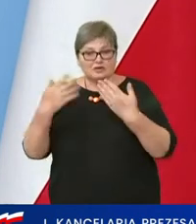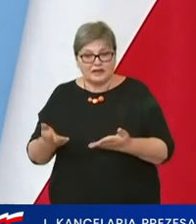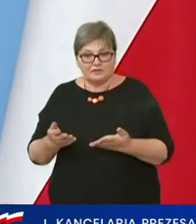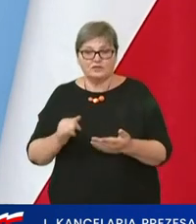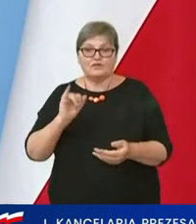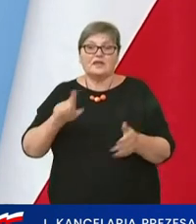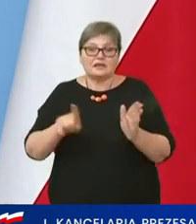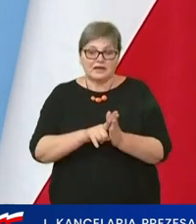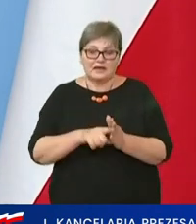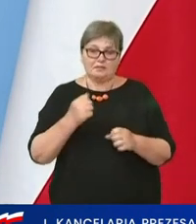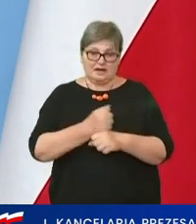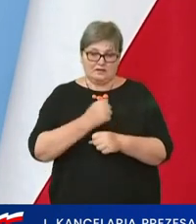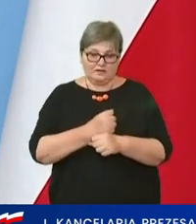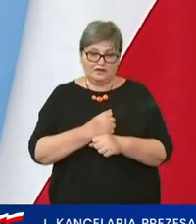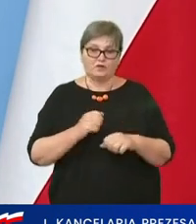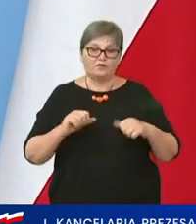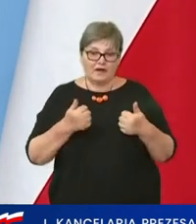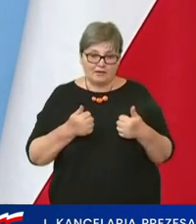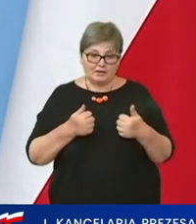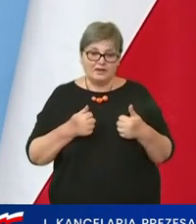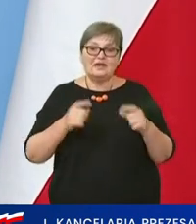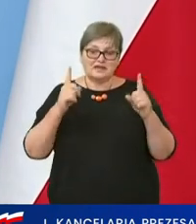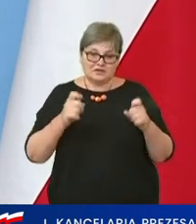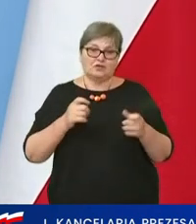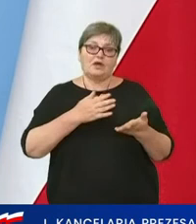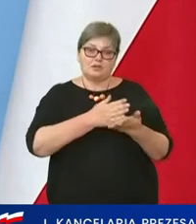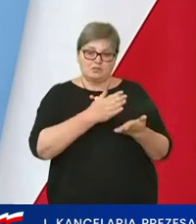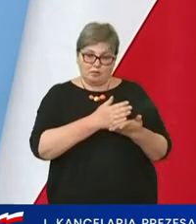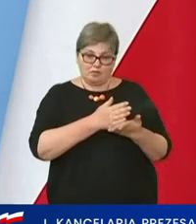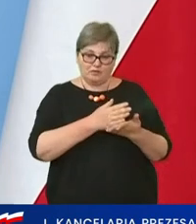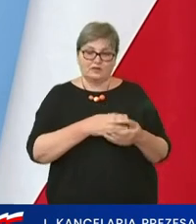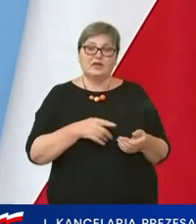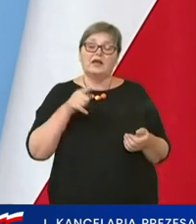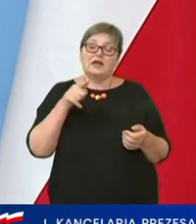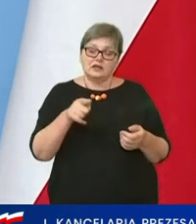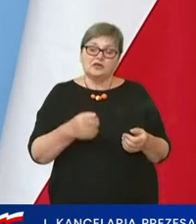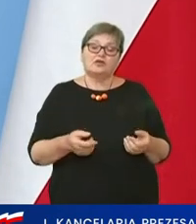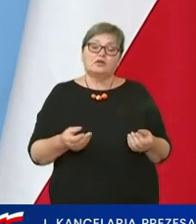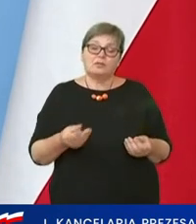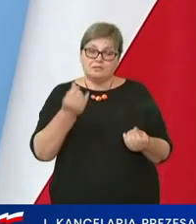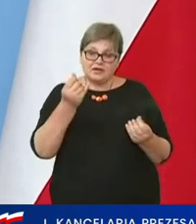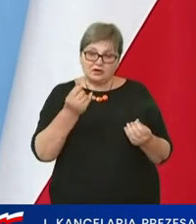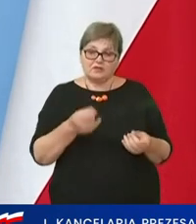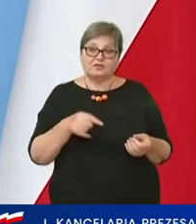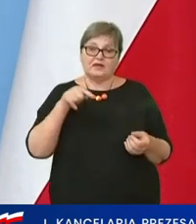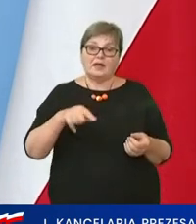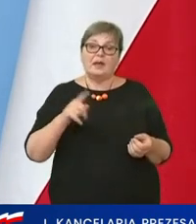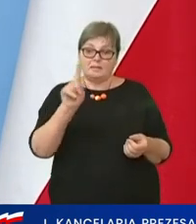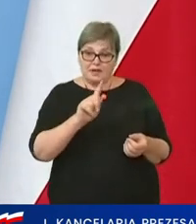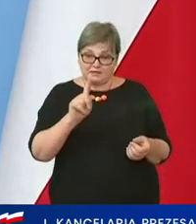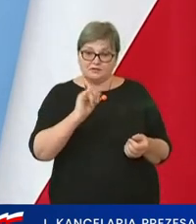tarczy funkcjonowały i tym potężnym wsparciem również są środki z europejskiego funduszu społecznego po to